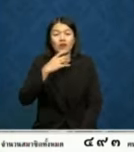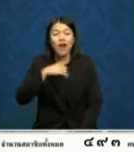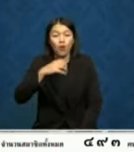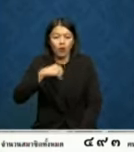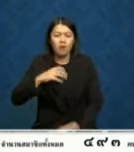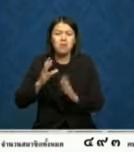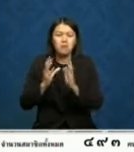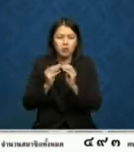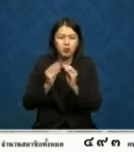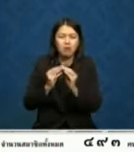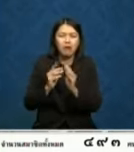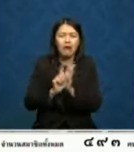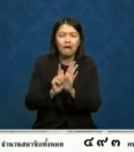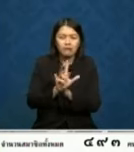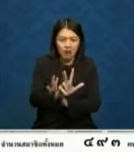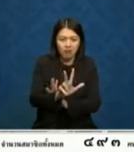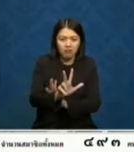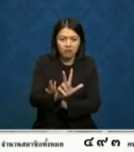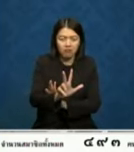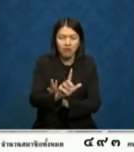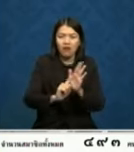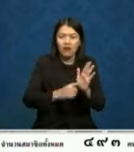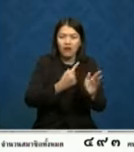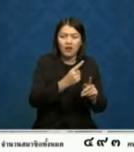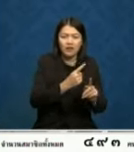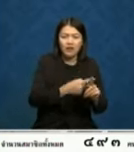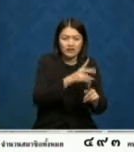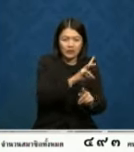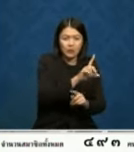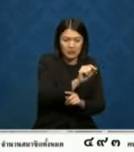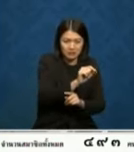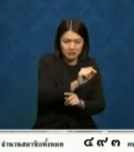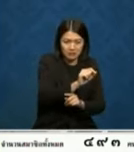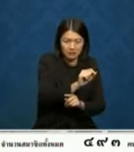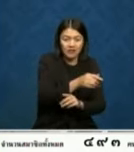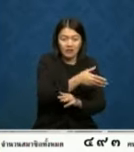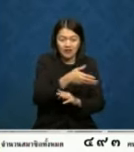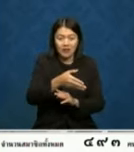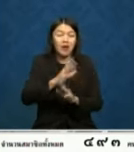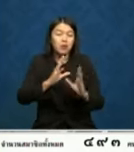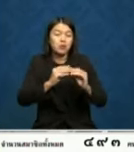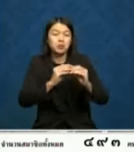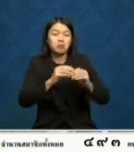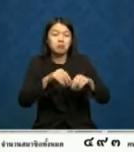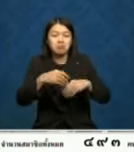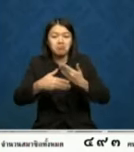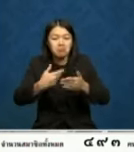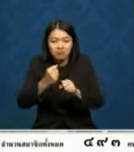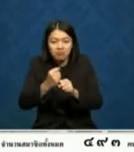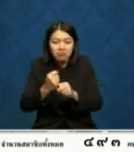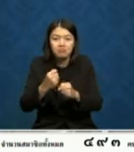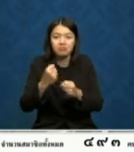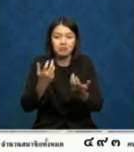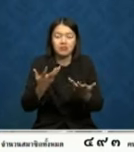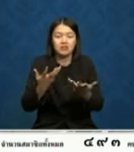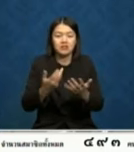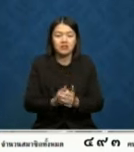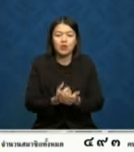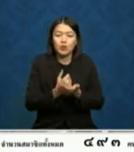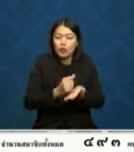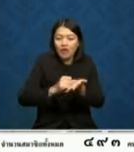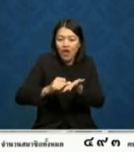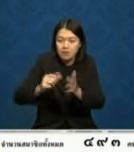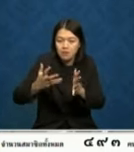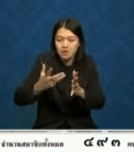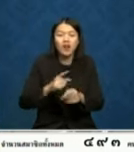ประชุมเรื่องนี้ประชุมไป 3ครั้งเริ่มต้นเมื่อวันที่ 20กรกฎาคมและหลังจากการประชุมไม่มีความคืบหน้าใดๆเลยทั้งๆที่เป็นเรื่อง